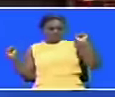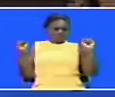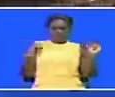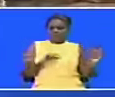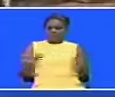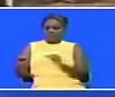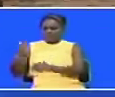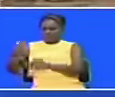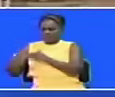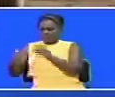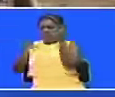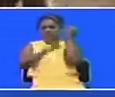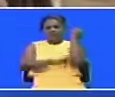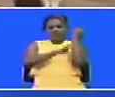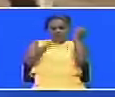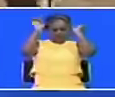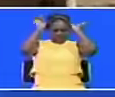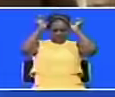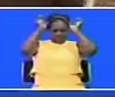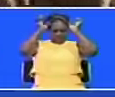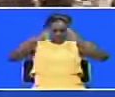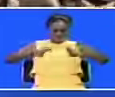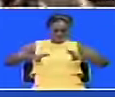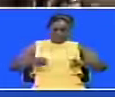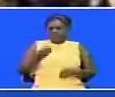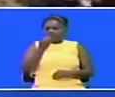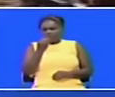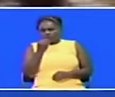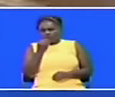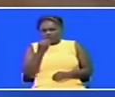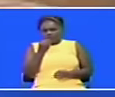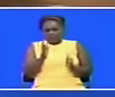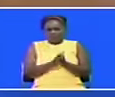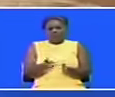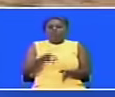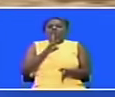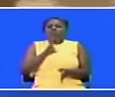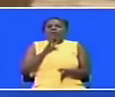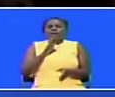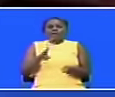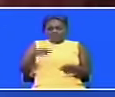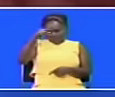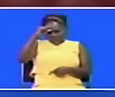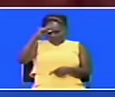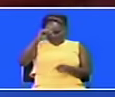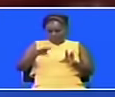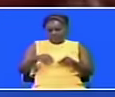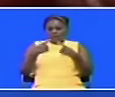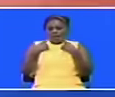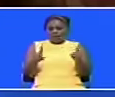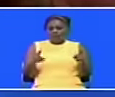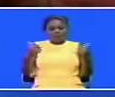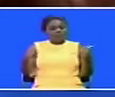katika taifa jirani la Ethiopia angao watafutia mifugo wao lishe na maji. Na ingawa serikali haijatoa taarifa